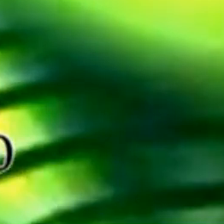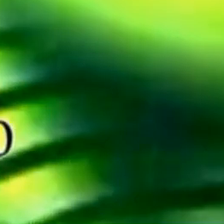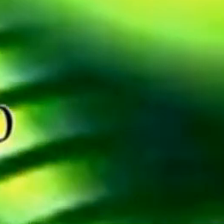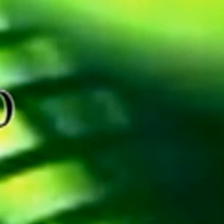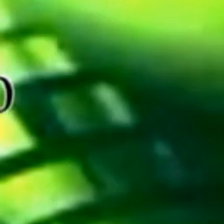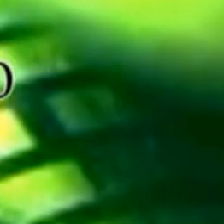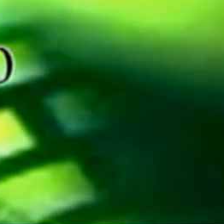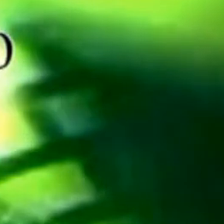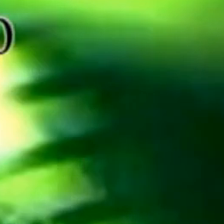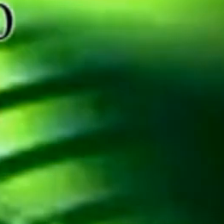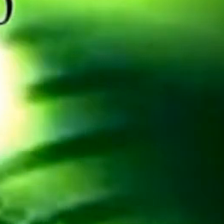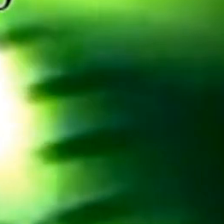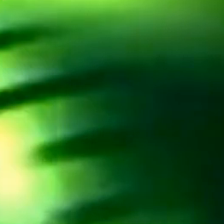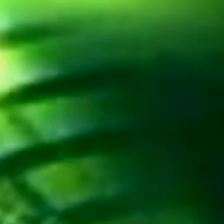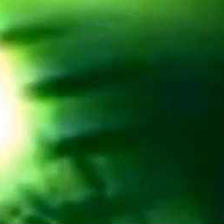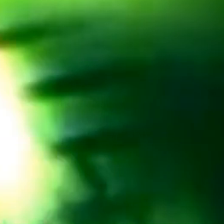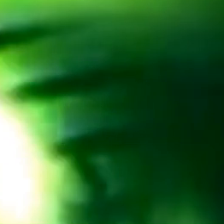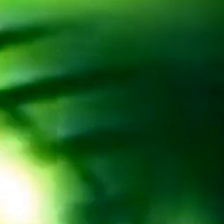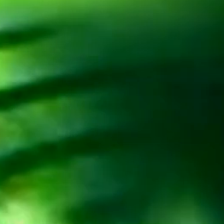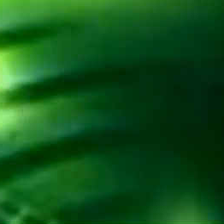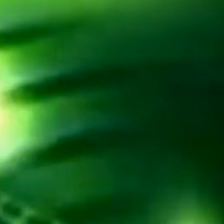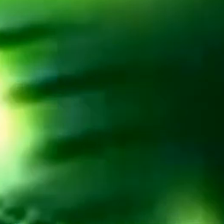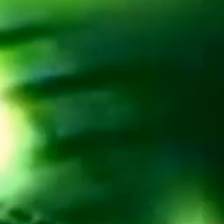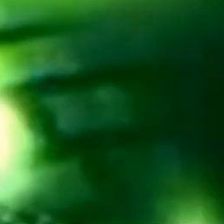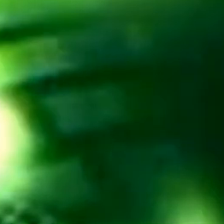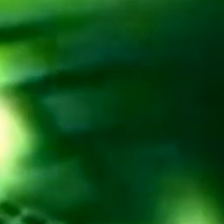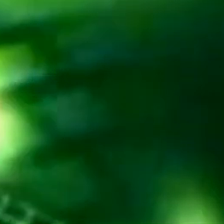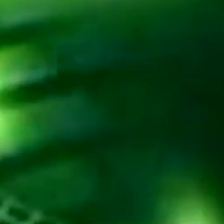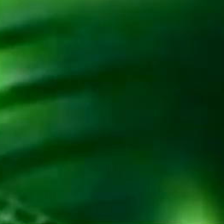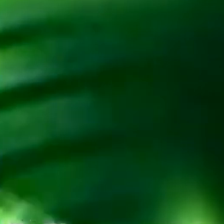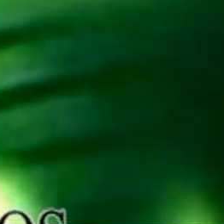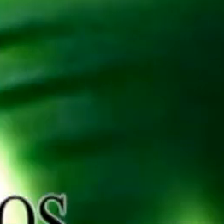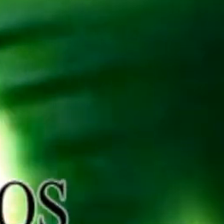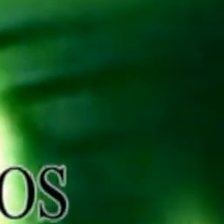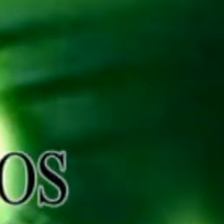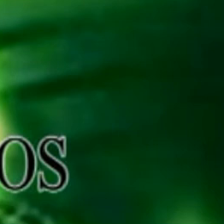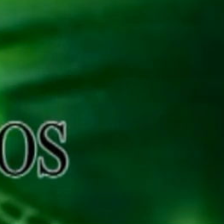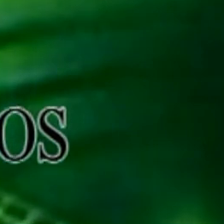ondichisa andichi na zororo